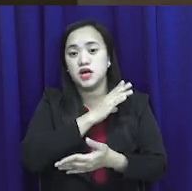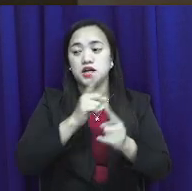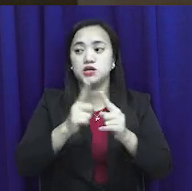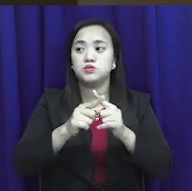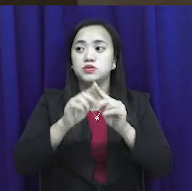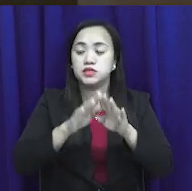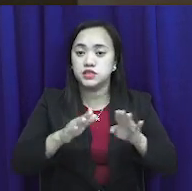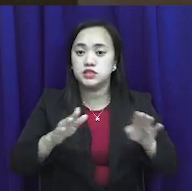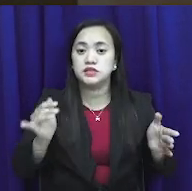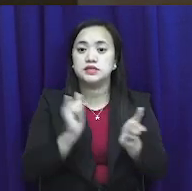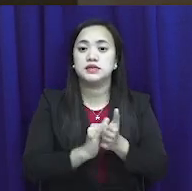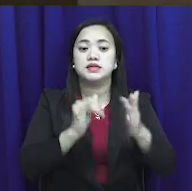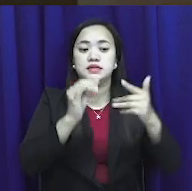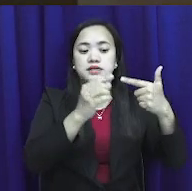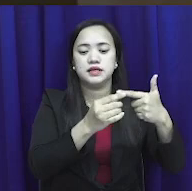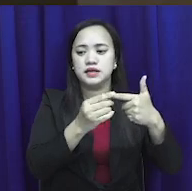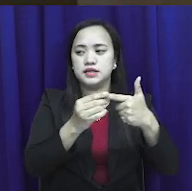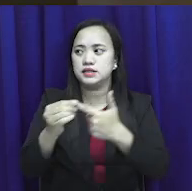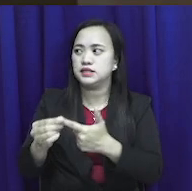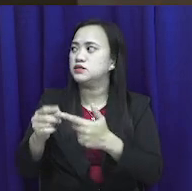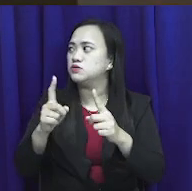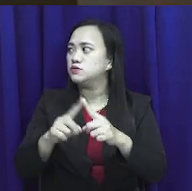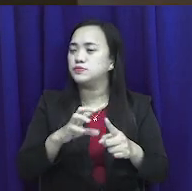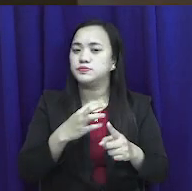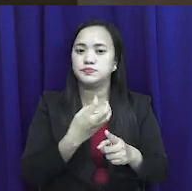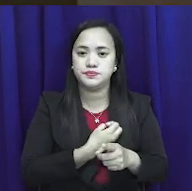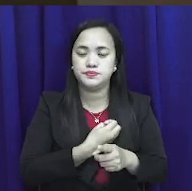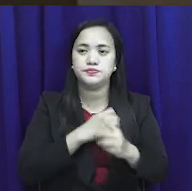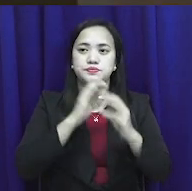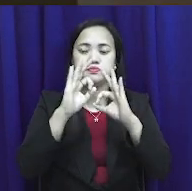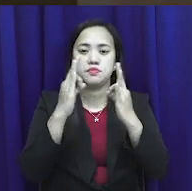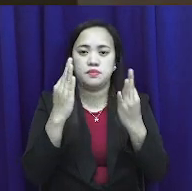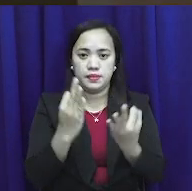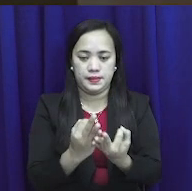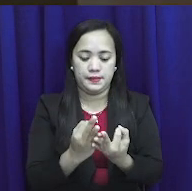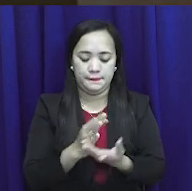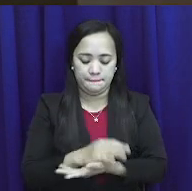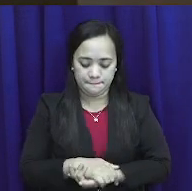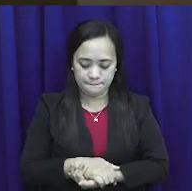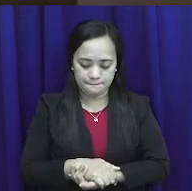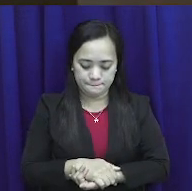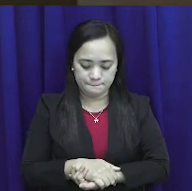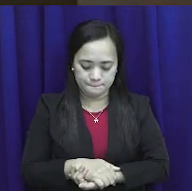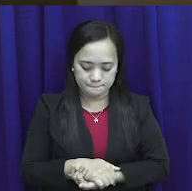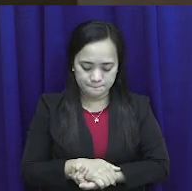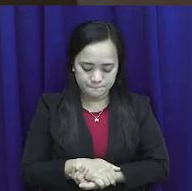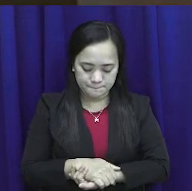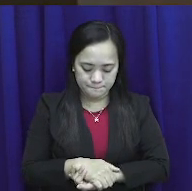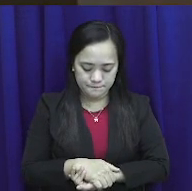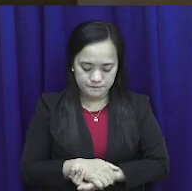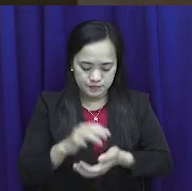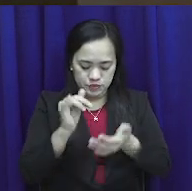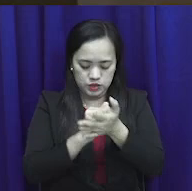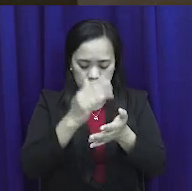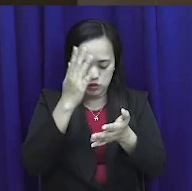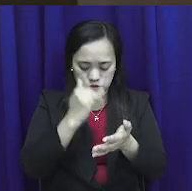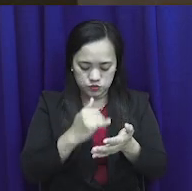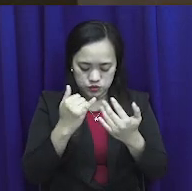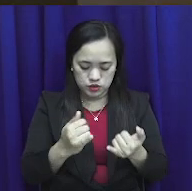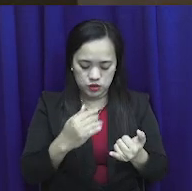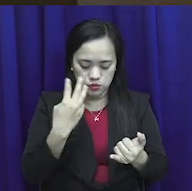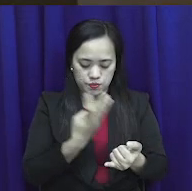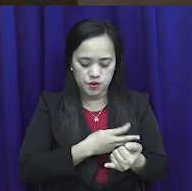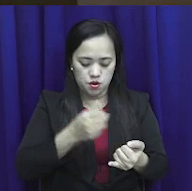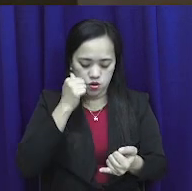siyang pangungunahan kung wala namang pamilya ' ba ganon lamang po yan kaya minsan you you take our responsibility we call